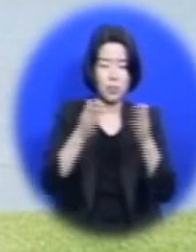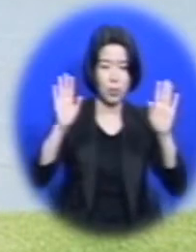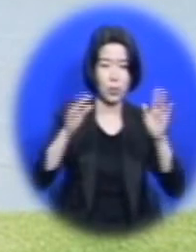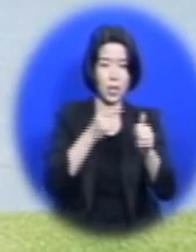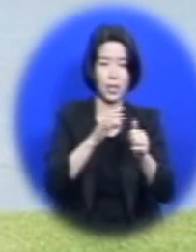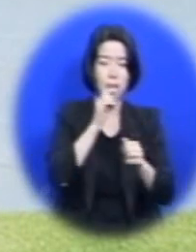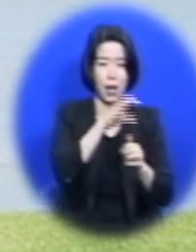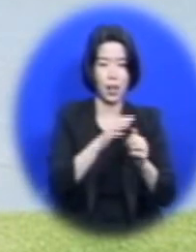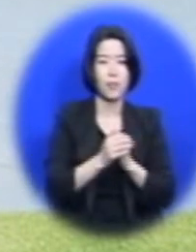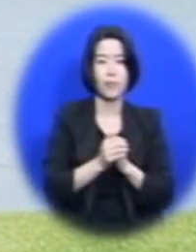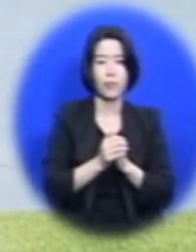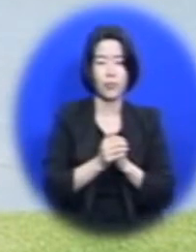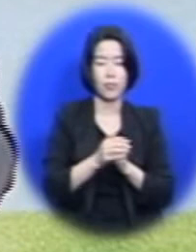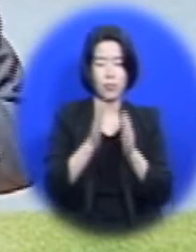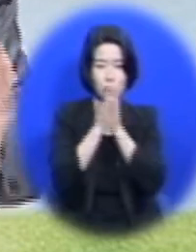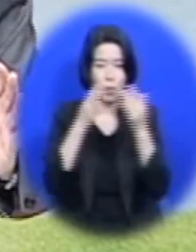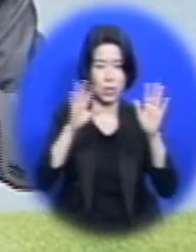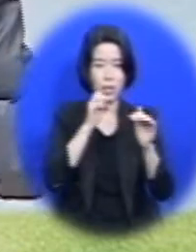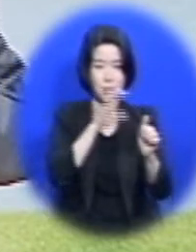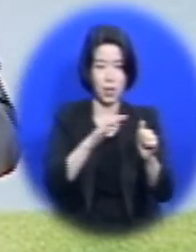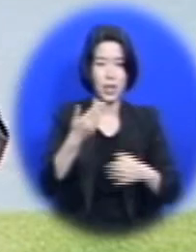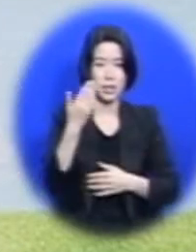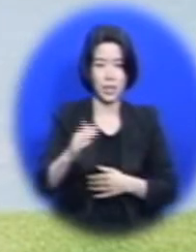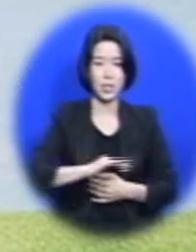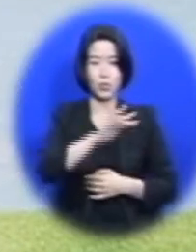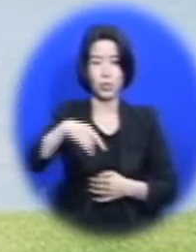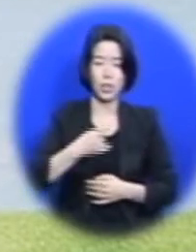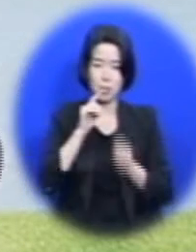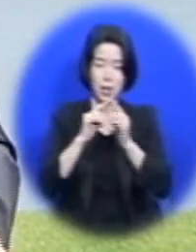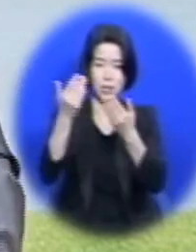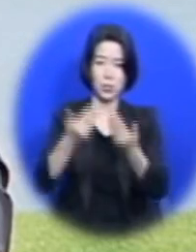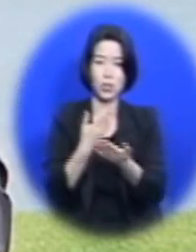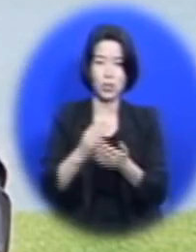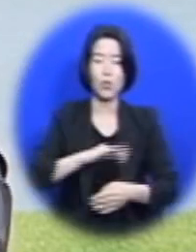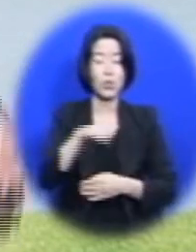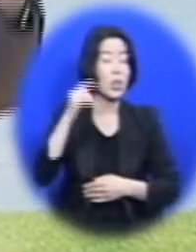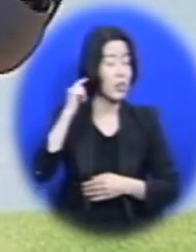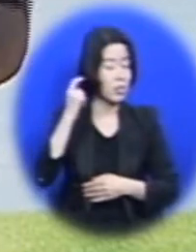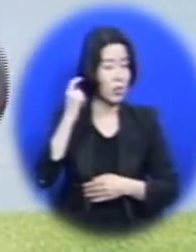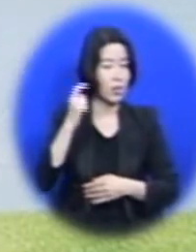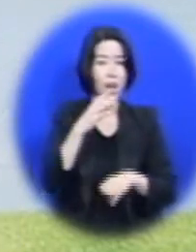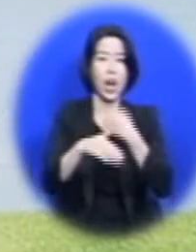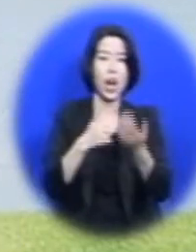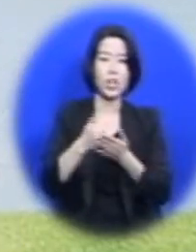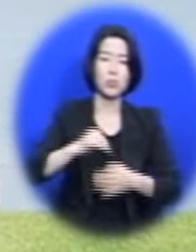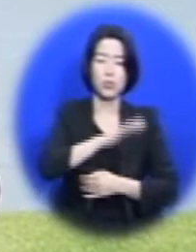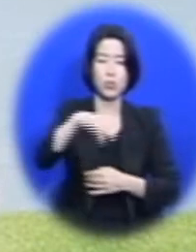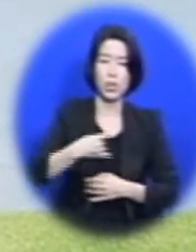말이에요. 모세에게 이르되 당신이 우리에게 말씀하소서 우리가 들으리이다. 하나님이